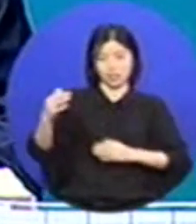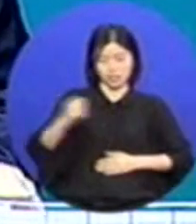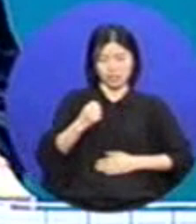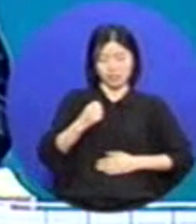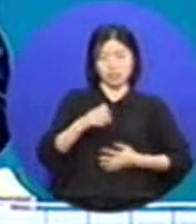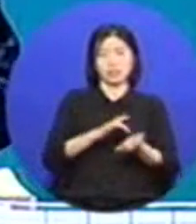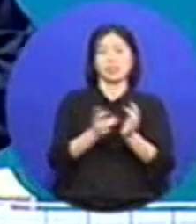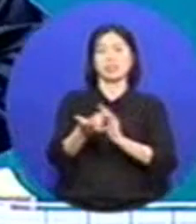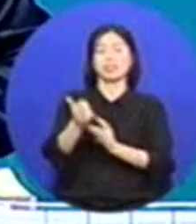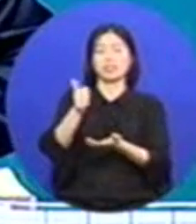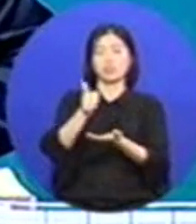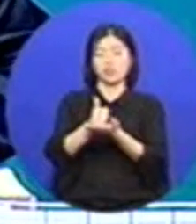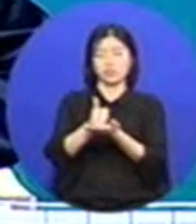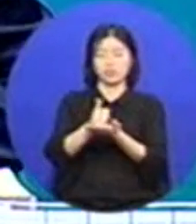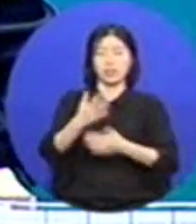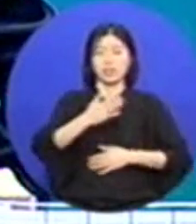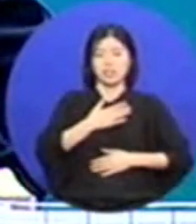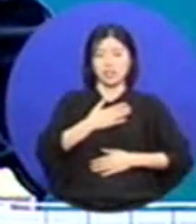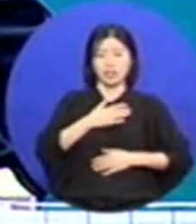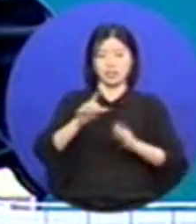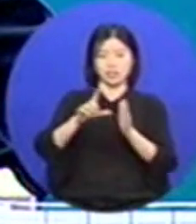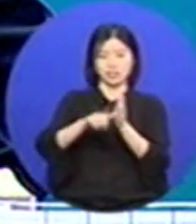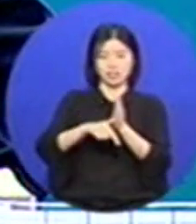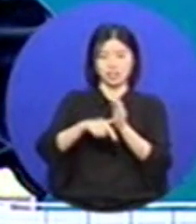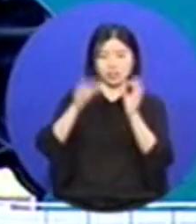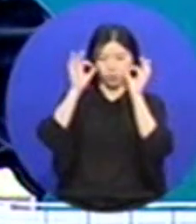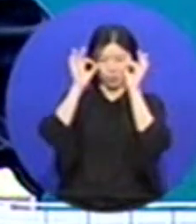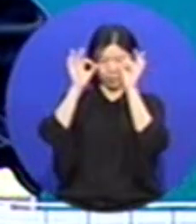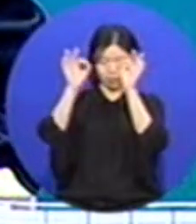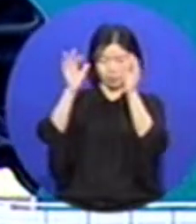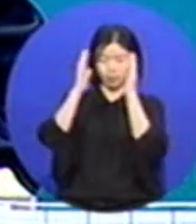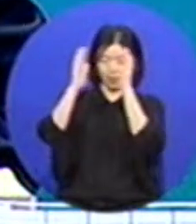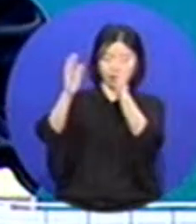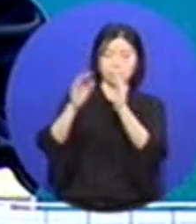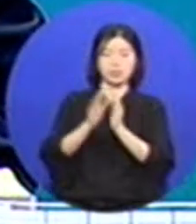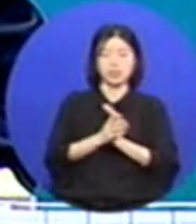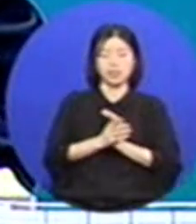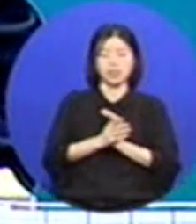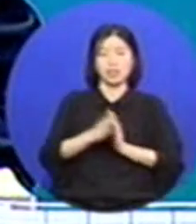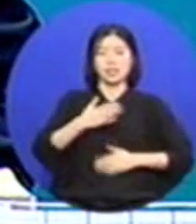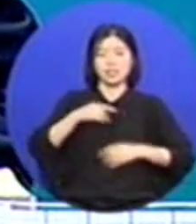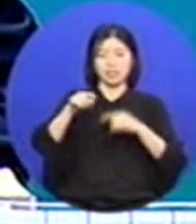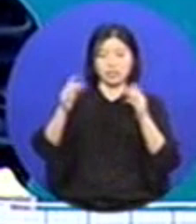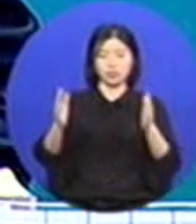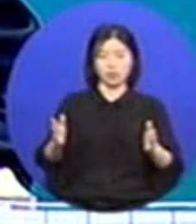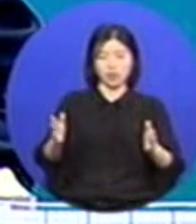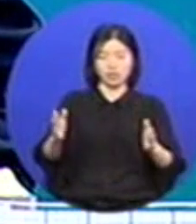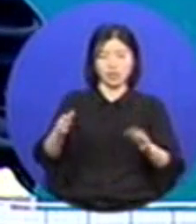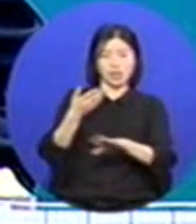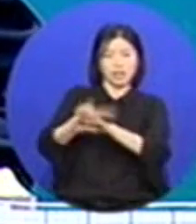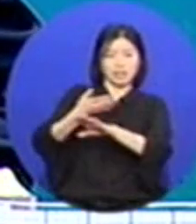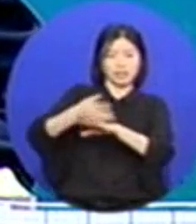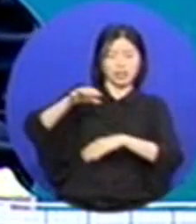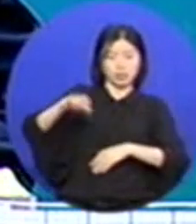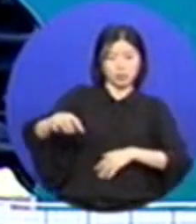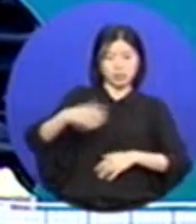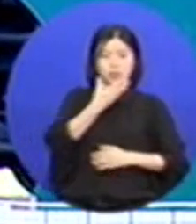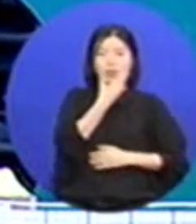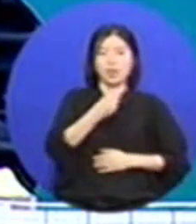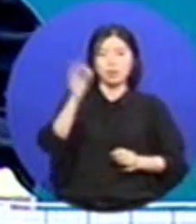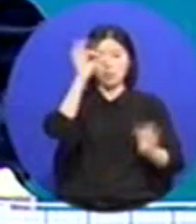예수님 제가 이슥한 주님을 바라봅니다 제가 그동안 엉뚱한 되서 행복을